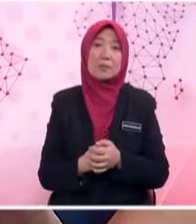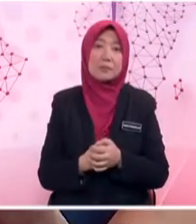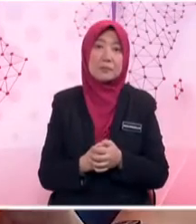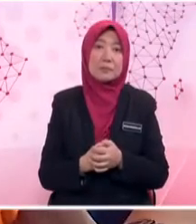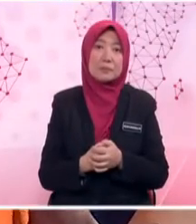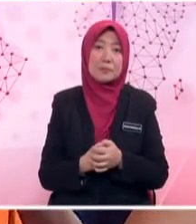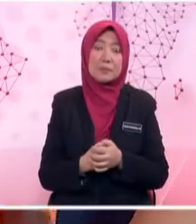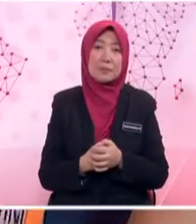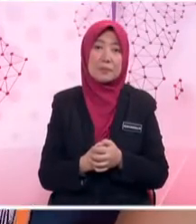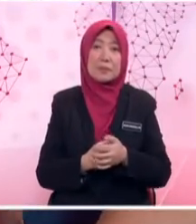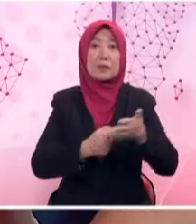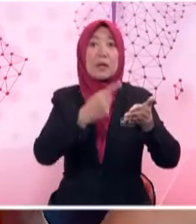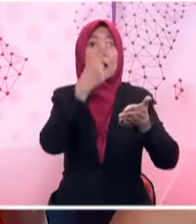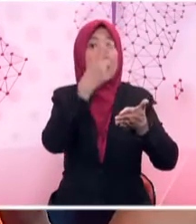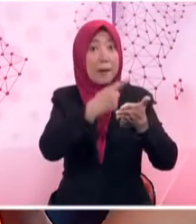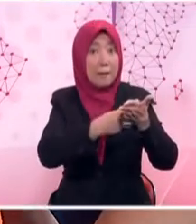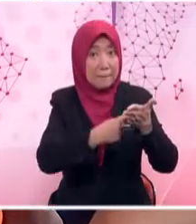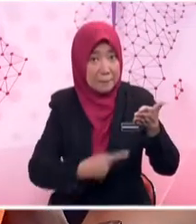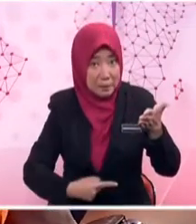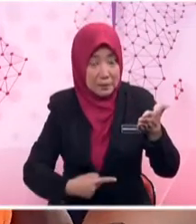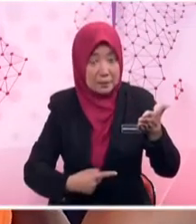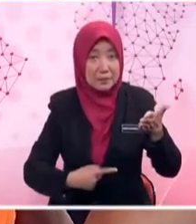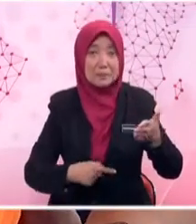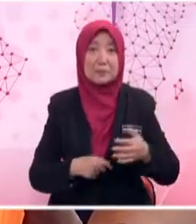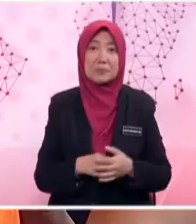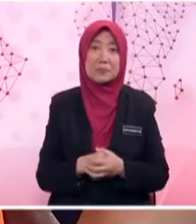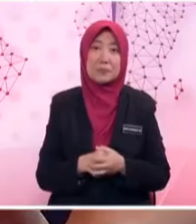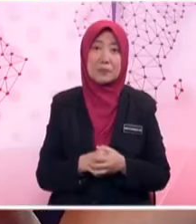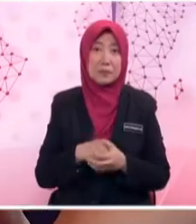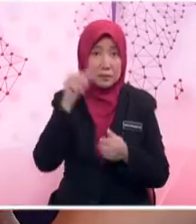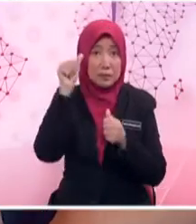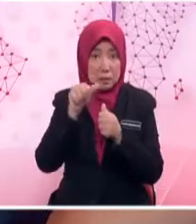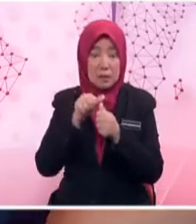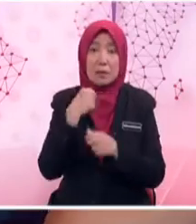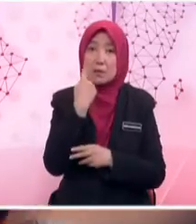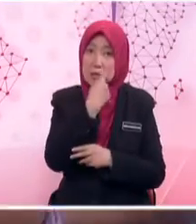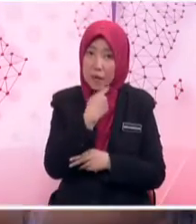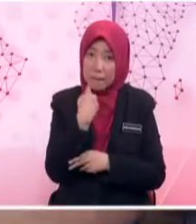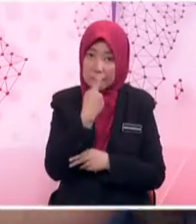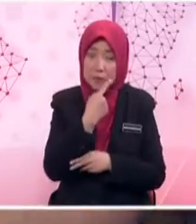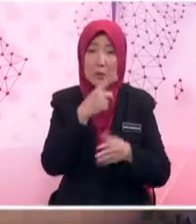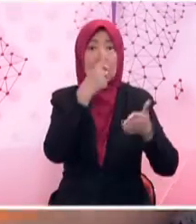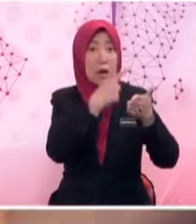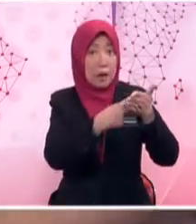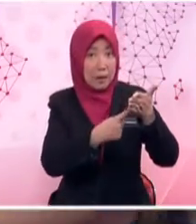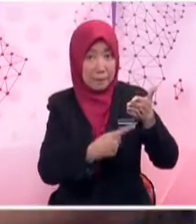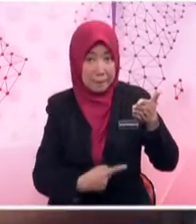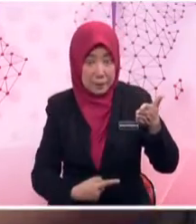Kemudian apa? Apa? Siapa? Apa?